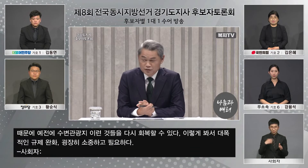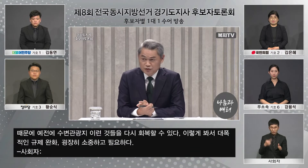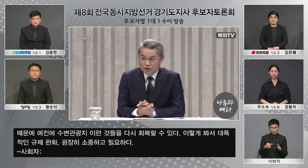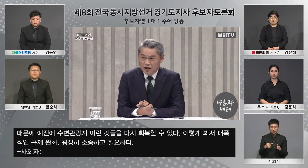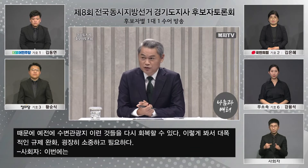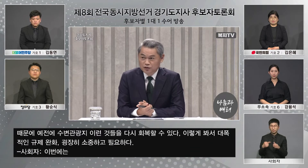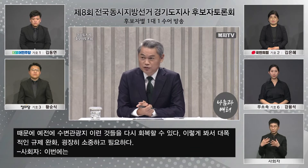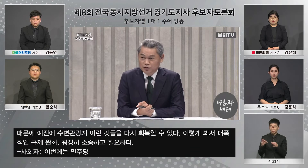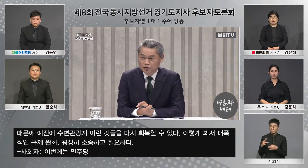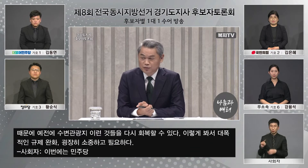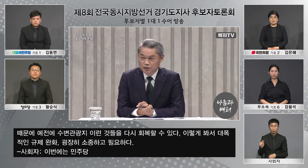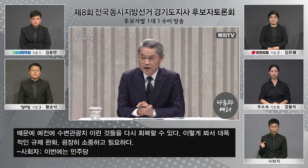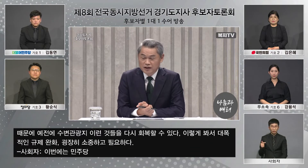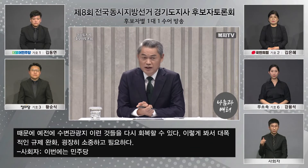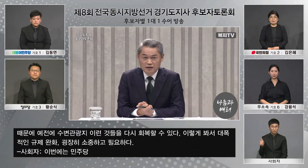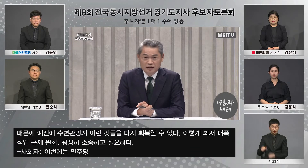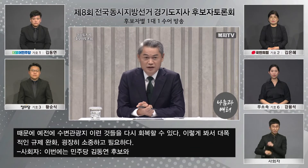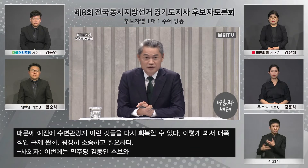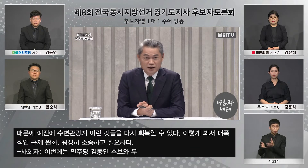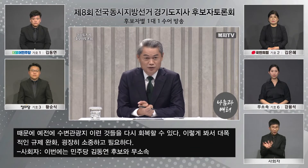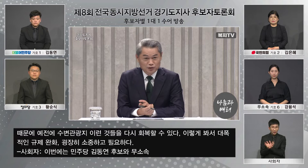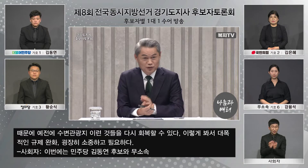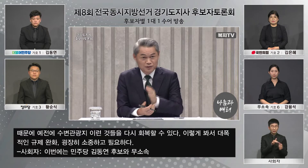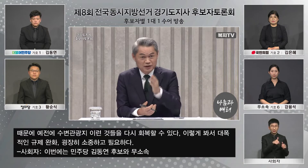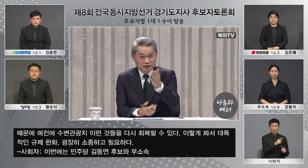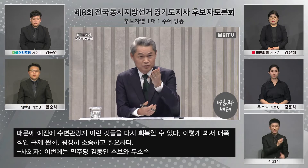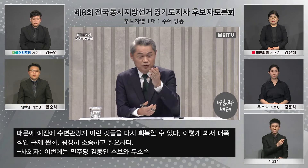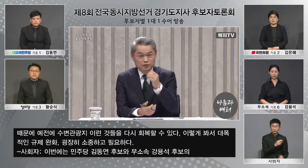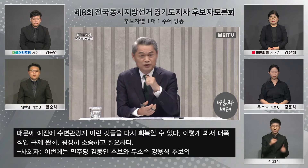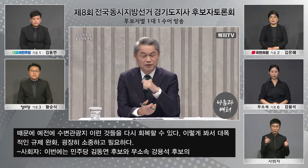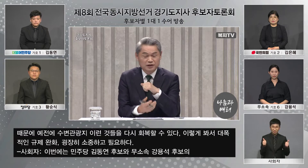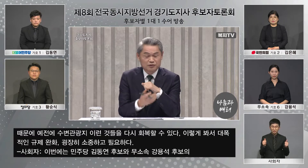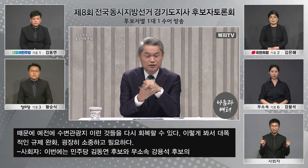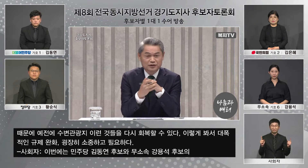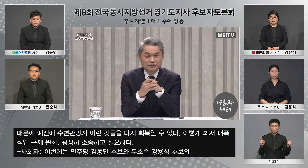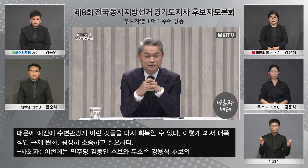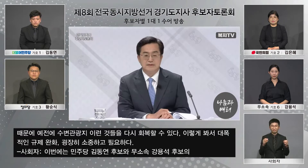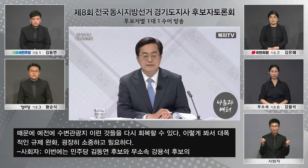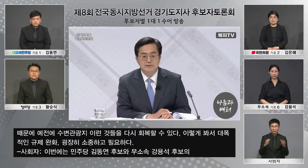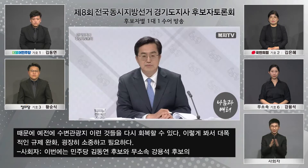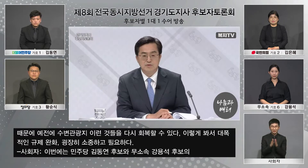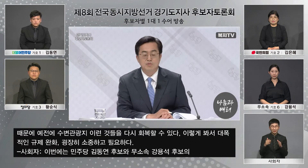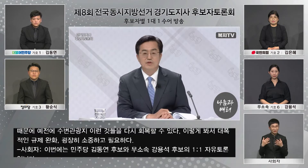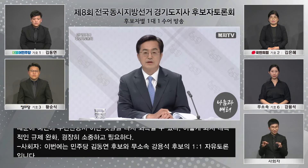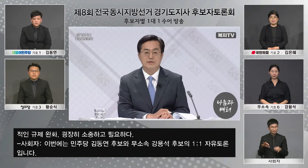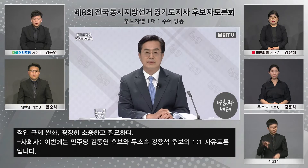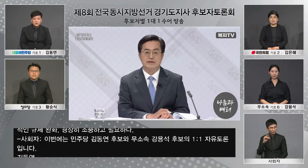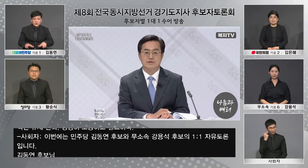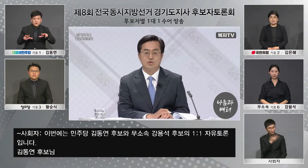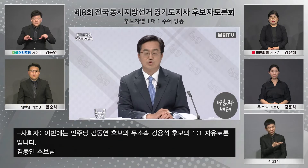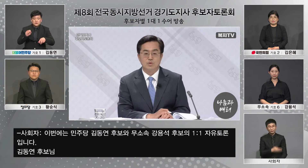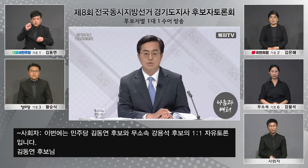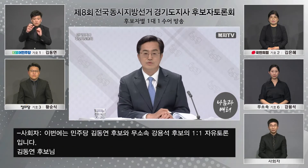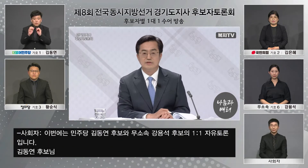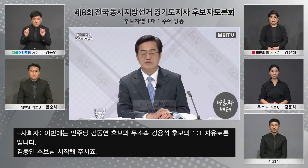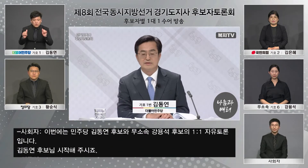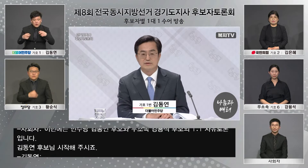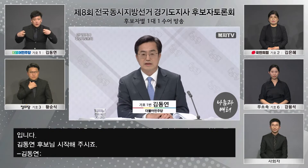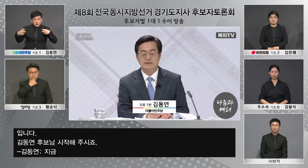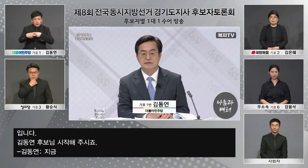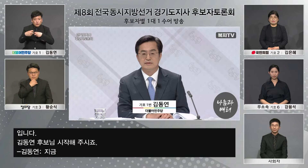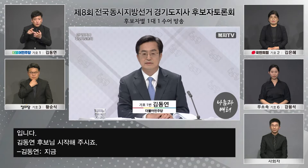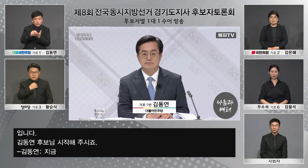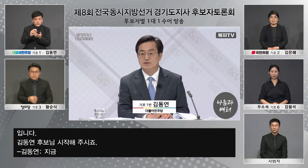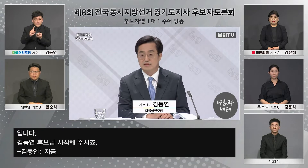후보와 무소속 강용석 후보의 1대1 자유 토론입니다. 김동연 후보님 시작해 주시죠. 네, 지금 뭐 후보들 가운데 이 교통 문제에